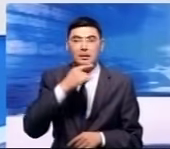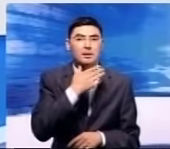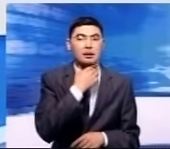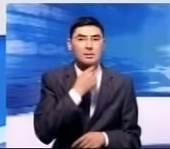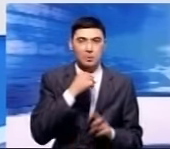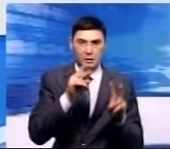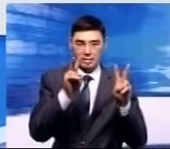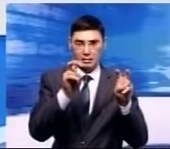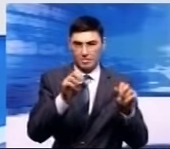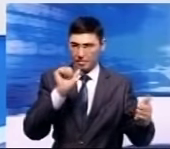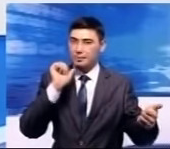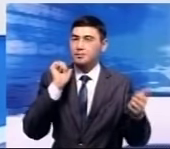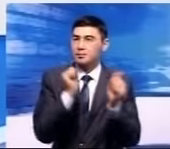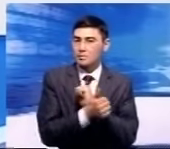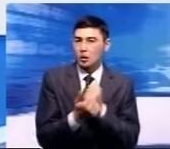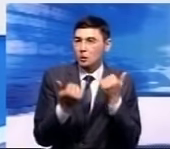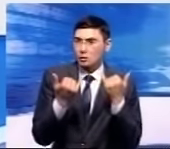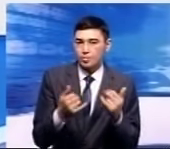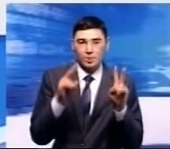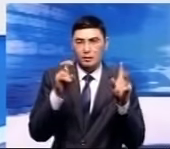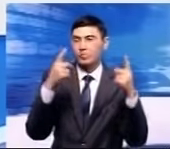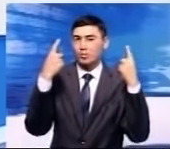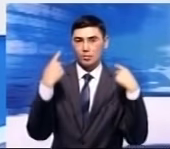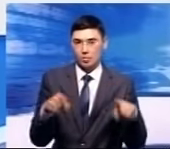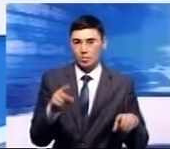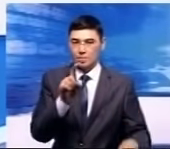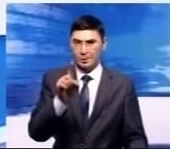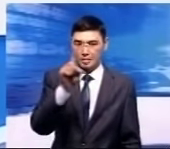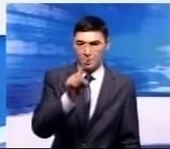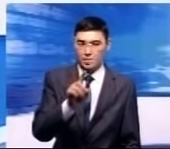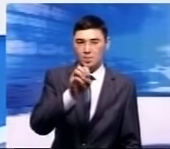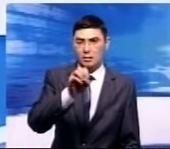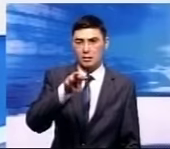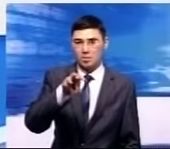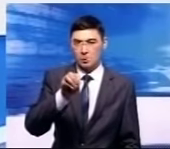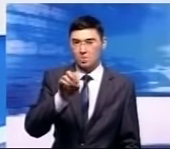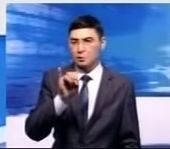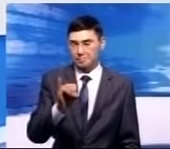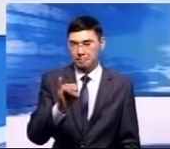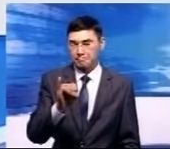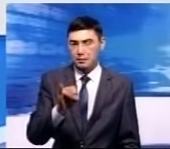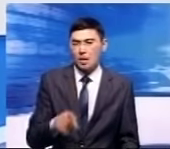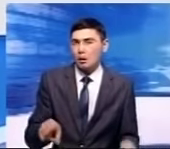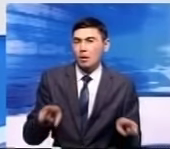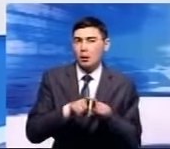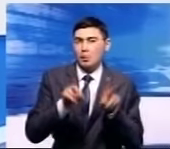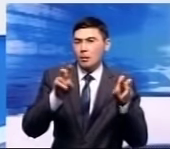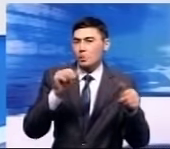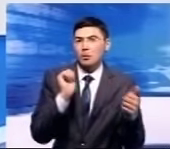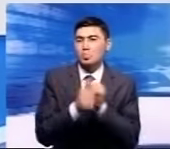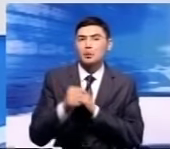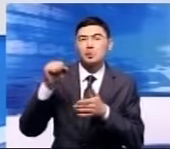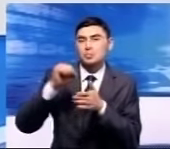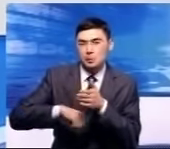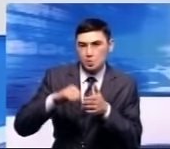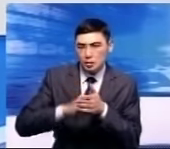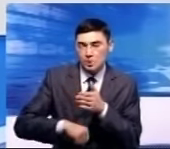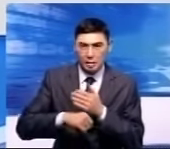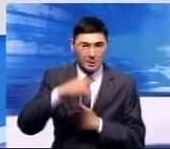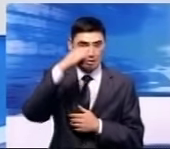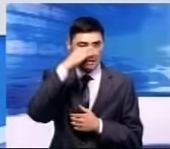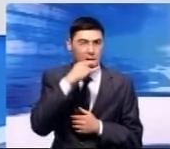свое название. С сегодняшнего дня он будет называться «Семей». Переименование проводится в связи с переходом казахского языка на латиницу, а также в